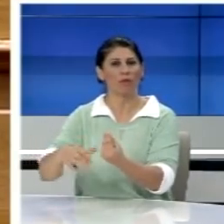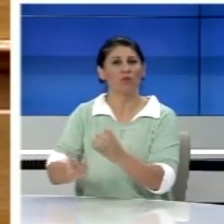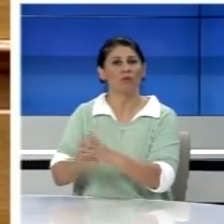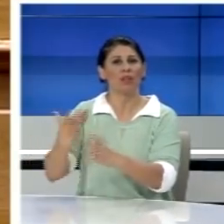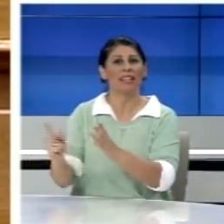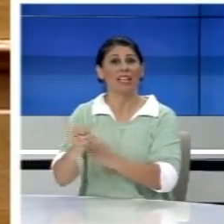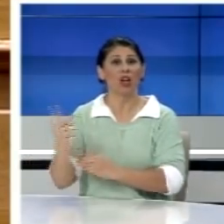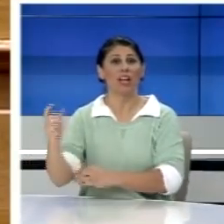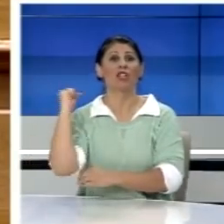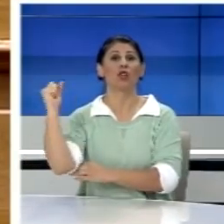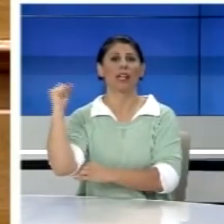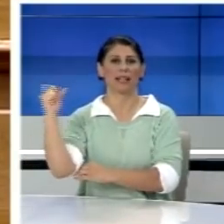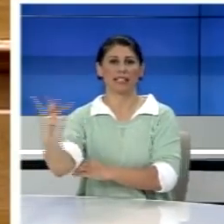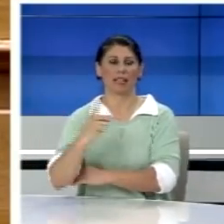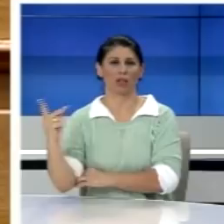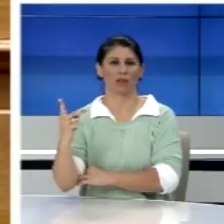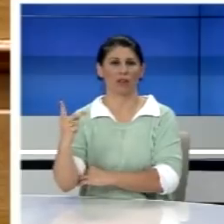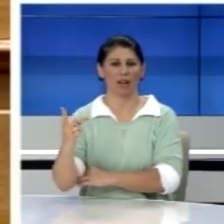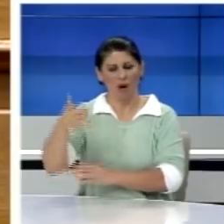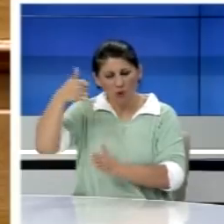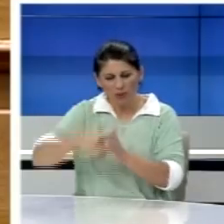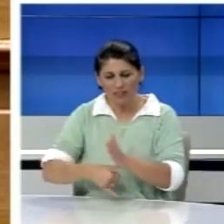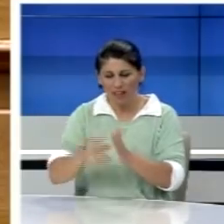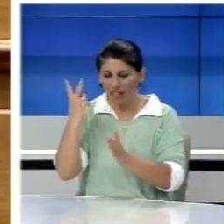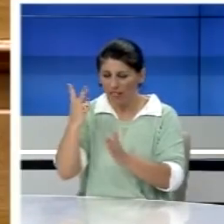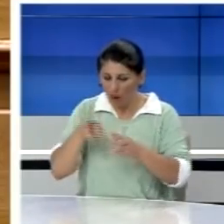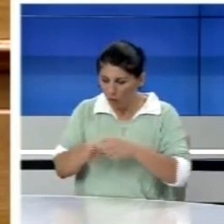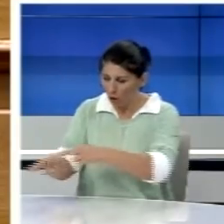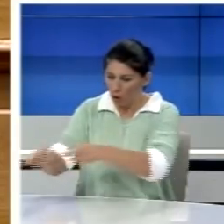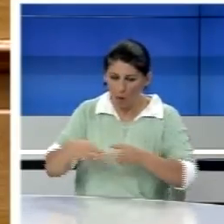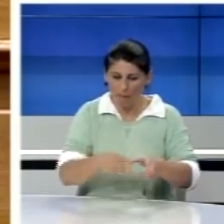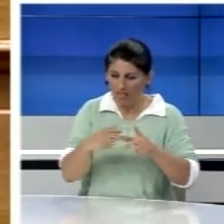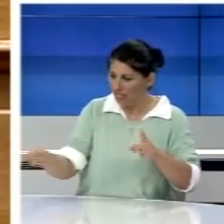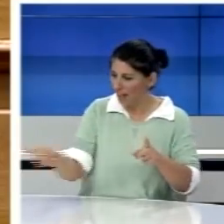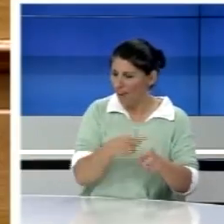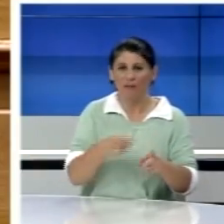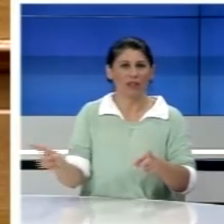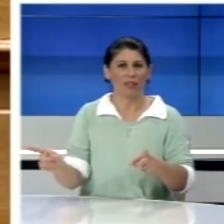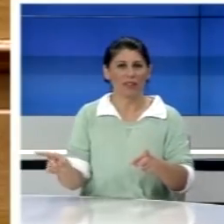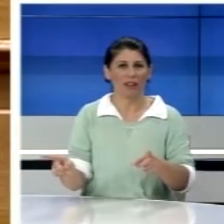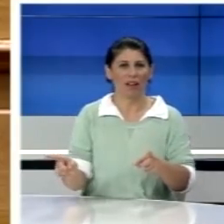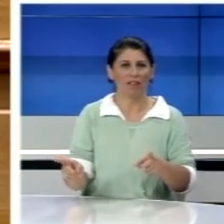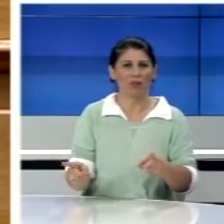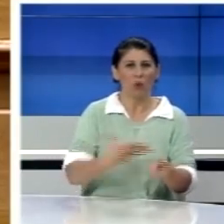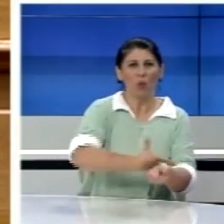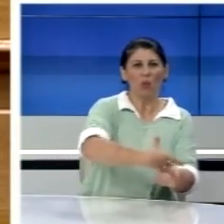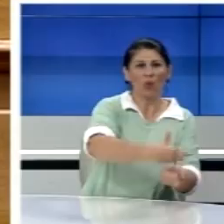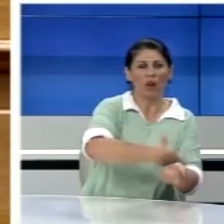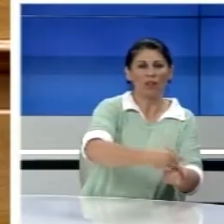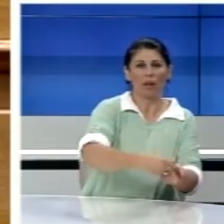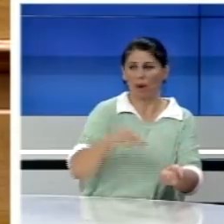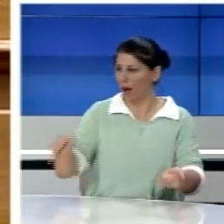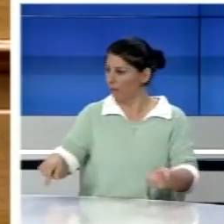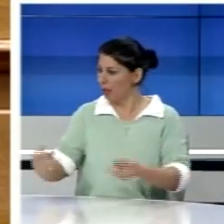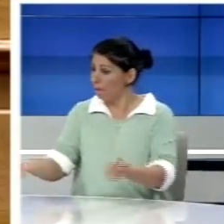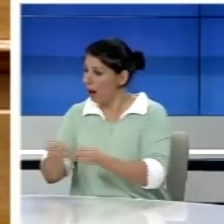σοσιαλιστική κοινωνία. Ουσιαστικά, δύο δρόμοι διαφορετικοί που παλεύουν. Παράσιτα από τη μια, πραγματική δημιουργή του